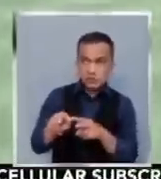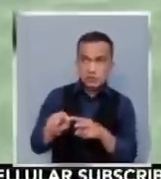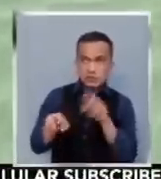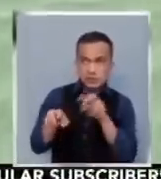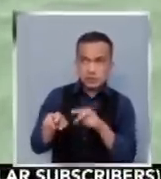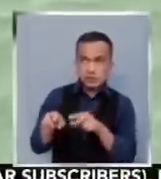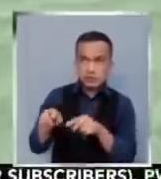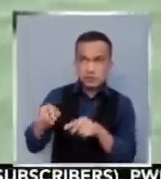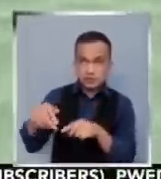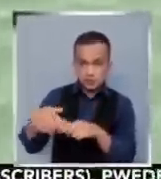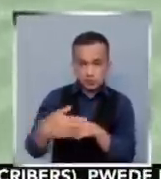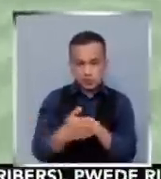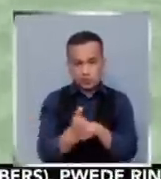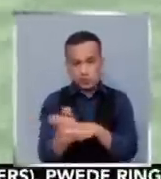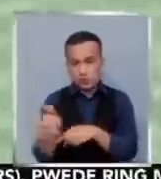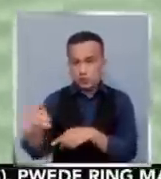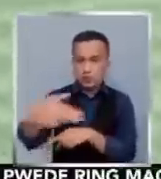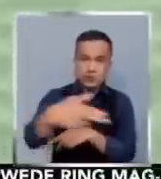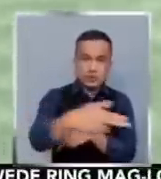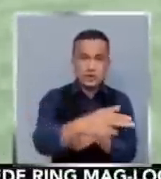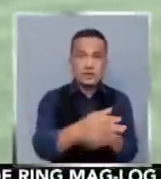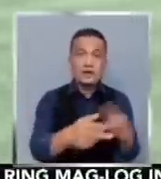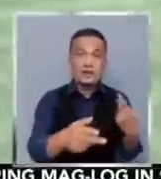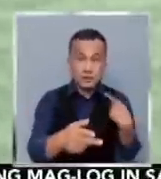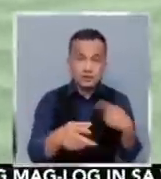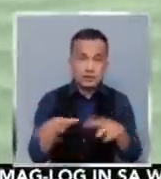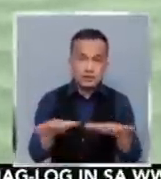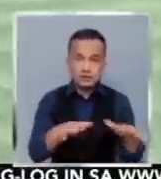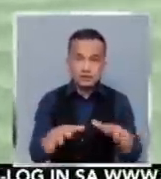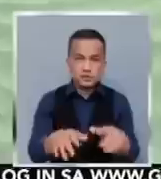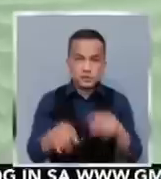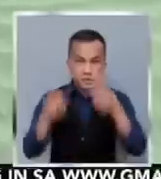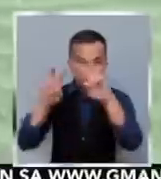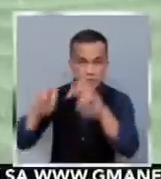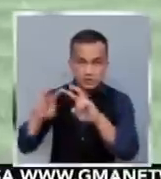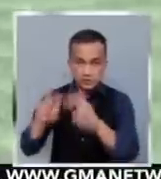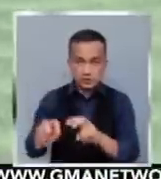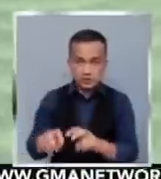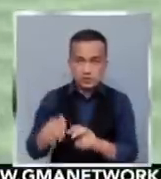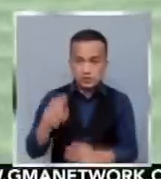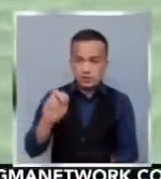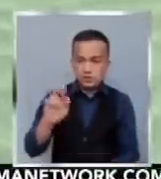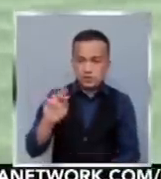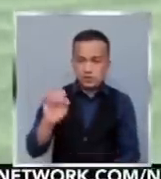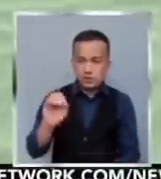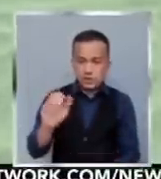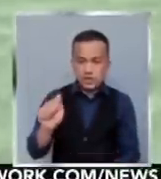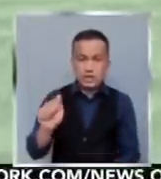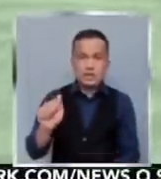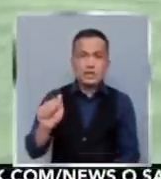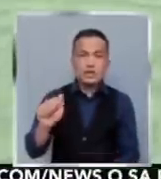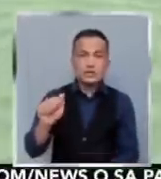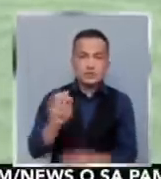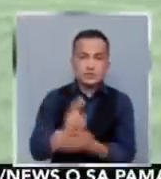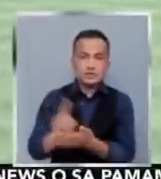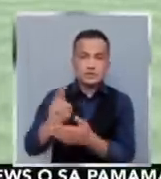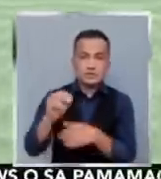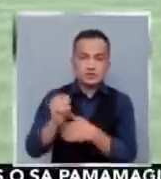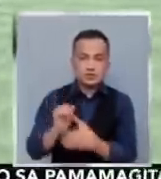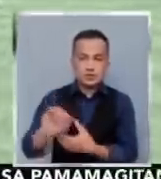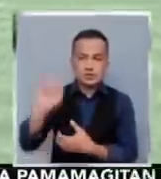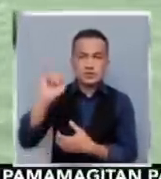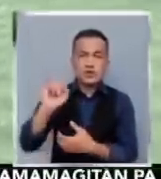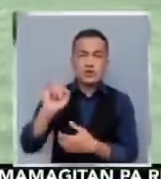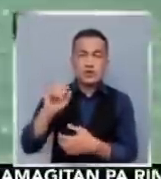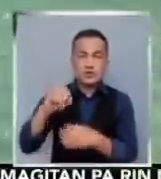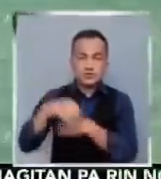signus daw na magkakalindol. Pero sa isang pananaliksik na ginawa sa Tokai University Institute of Oceanic Research and Development